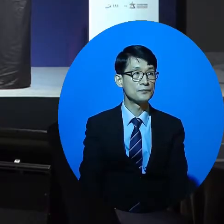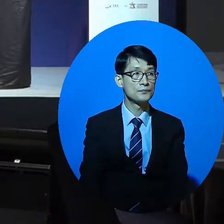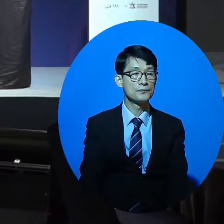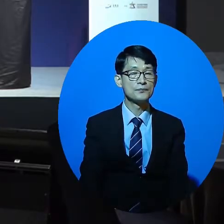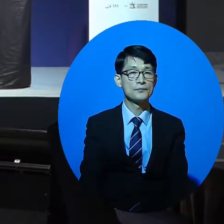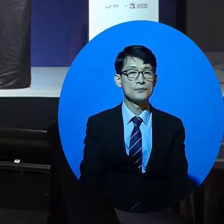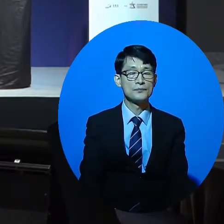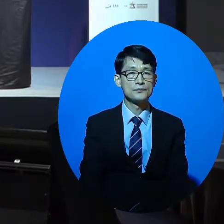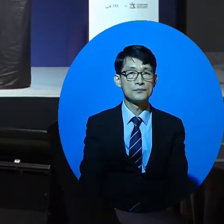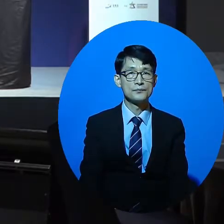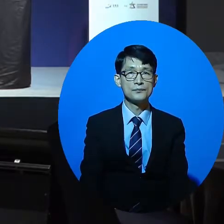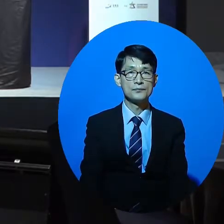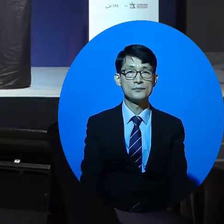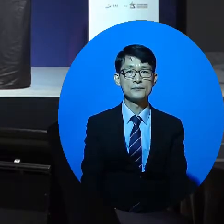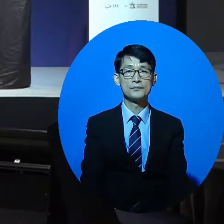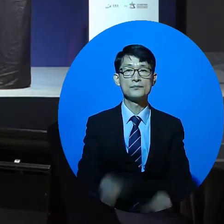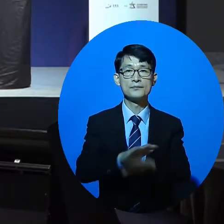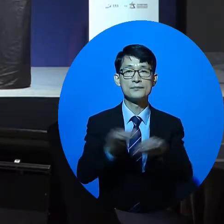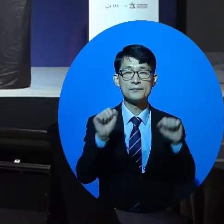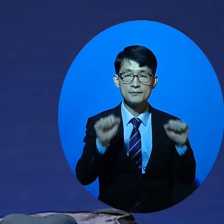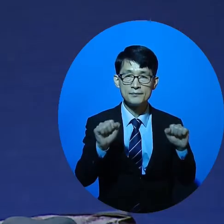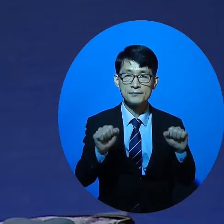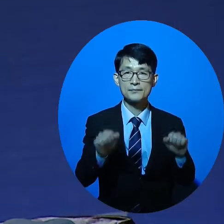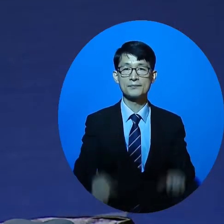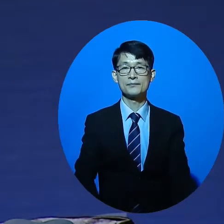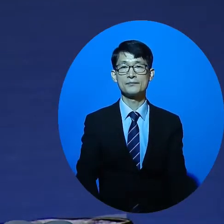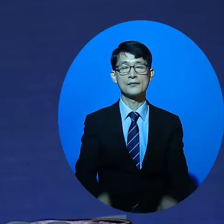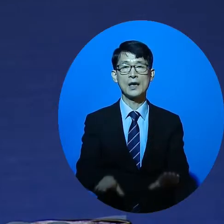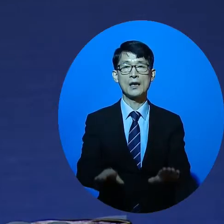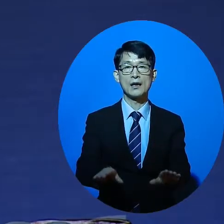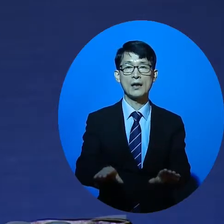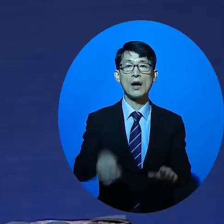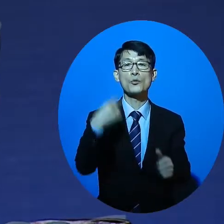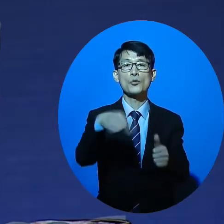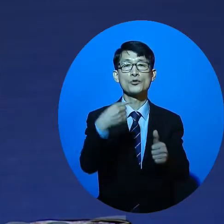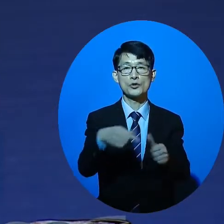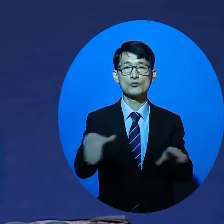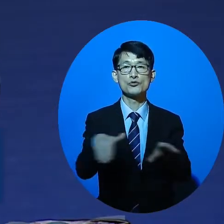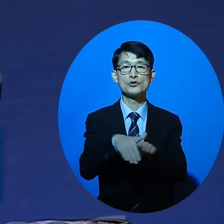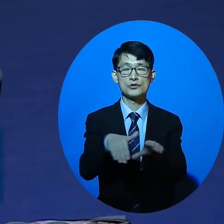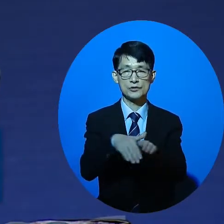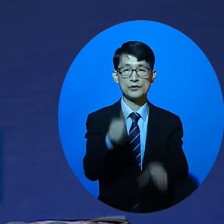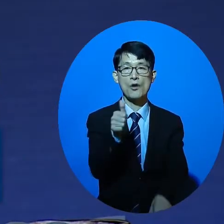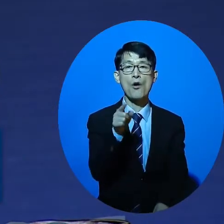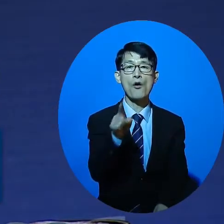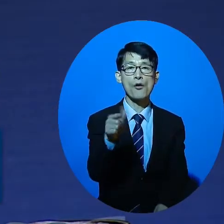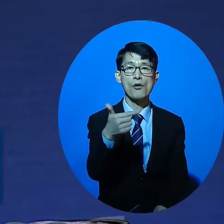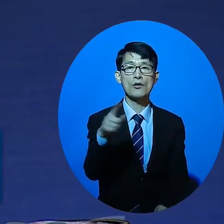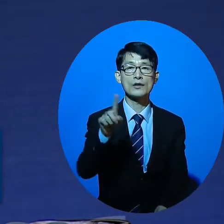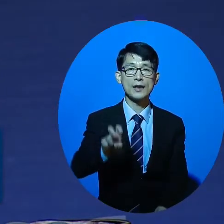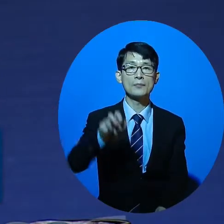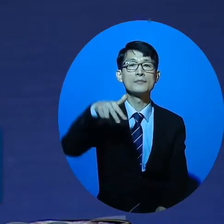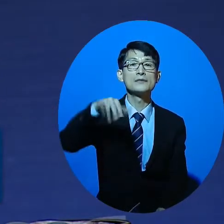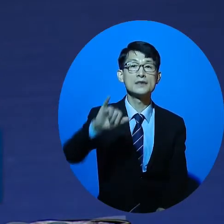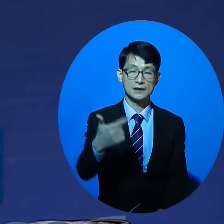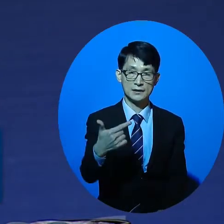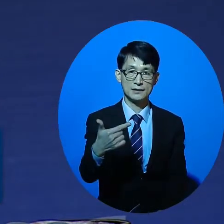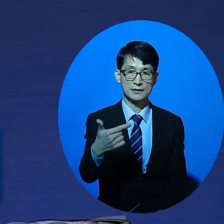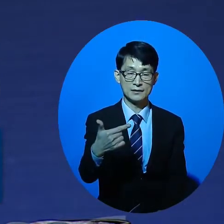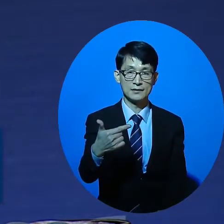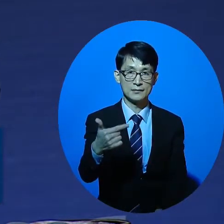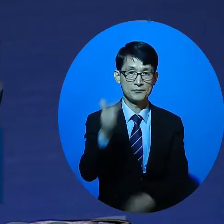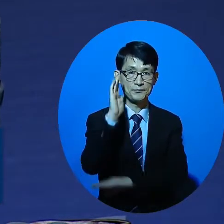하겠습니다. 예, 인사드리겠습니다. 강원도교육청 허남진입니다. 먼저